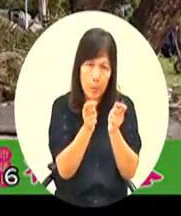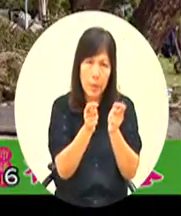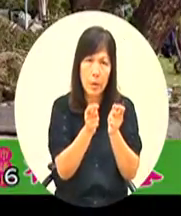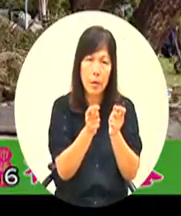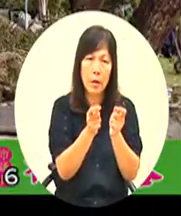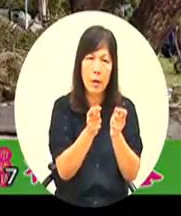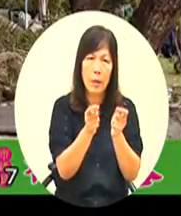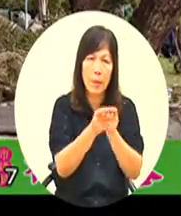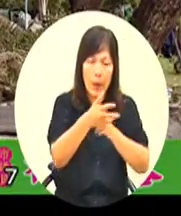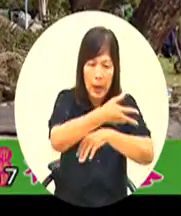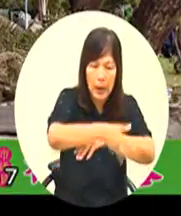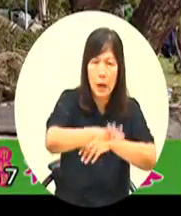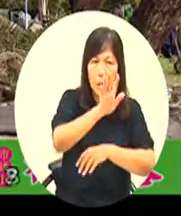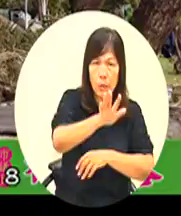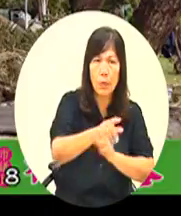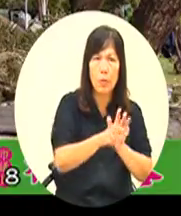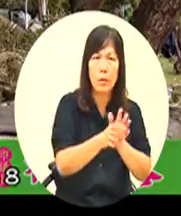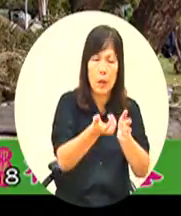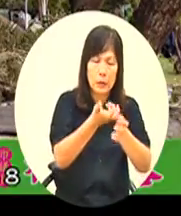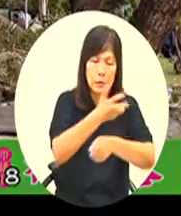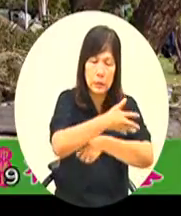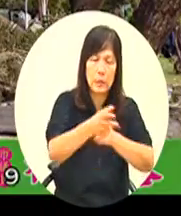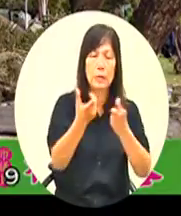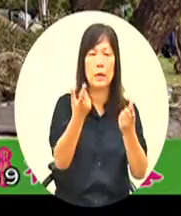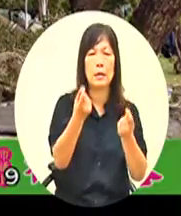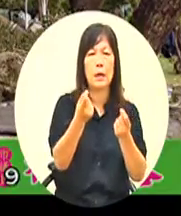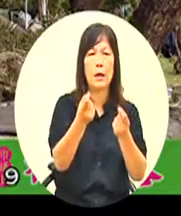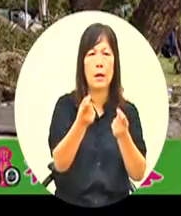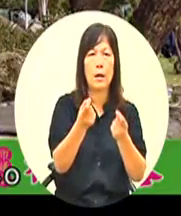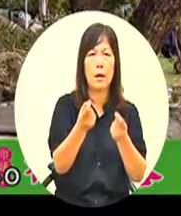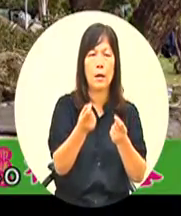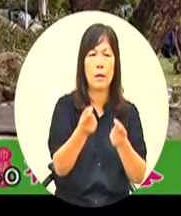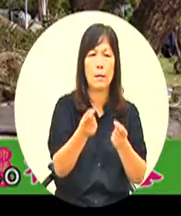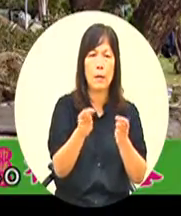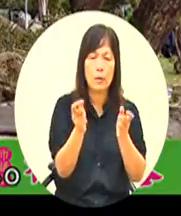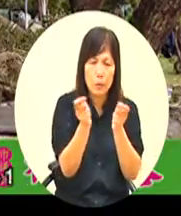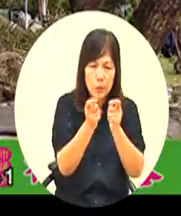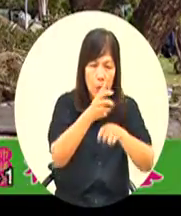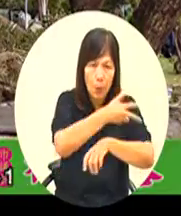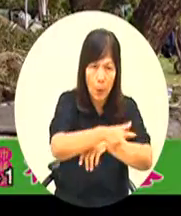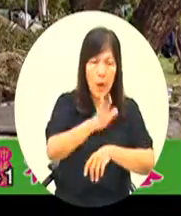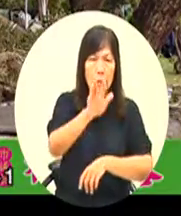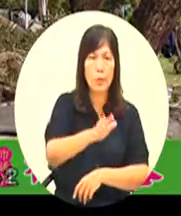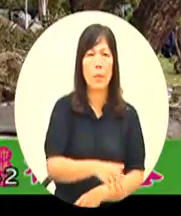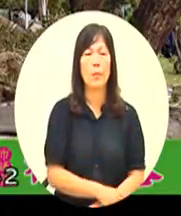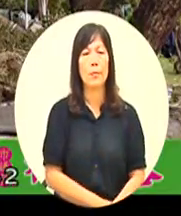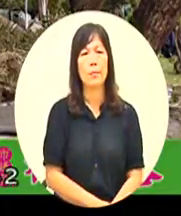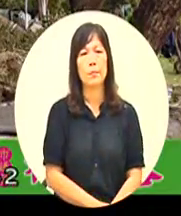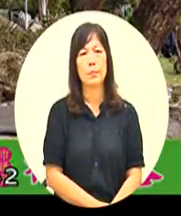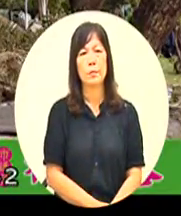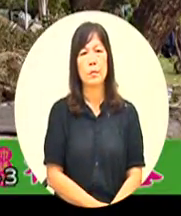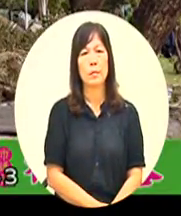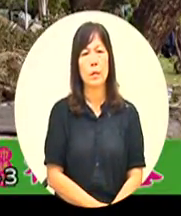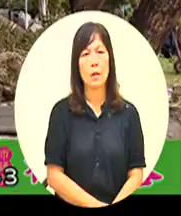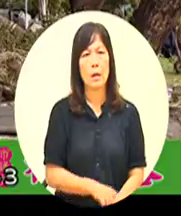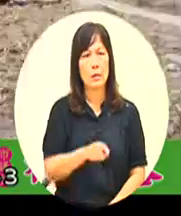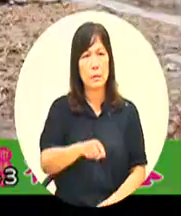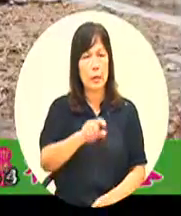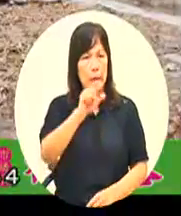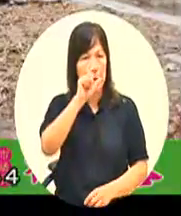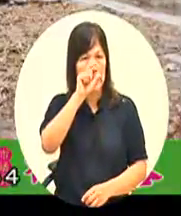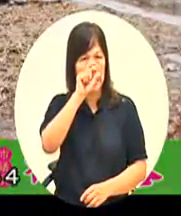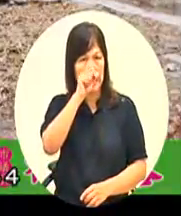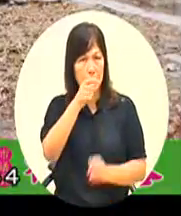迄个海边嘛，哈，前阵嘛是伫拢是近海哈，啊，所以可能特别迄